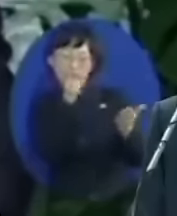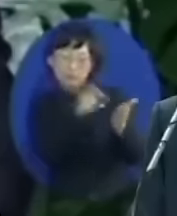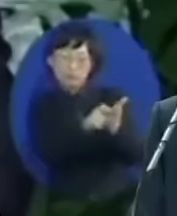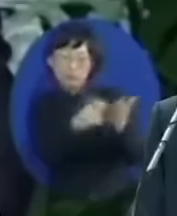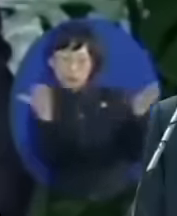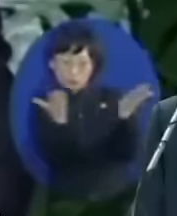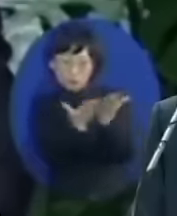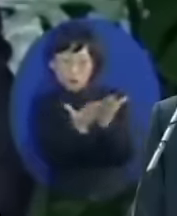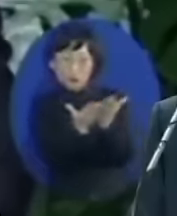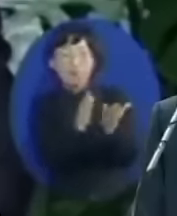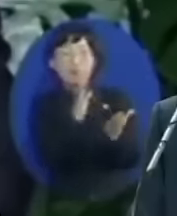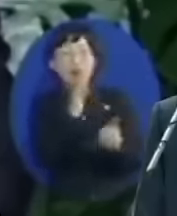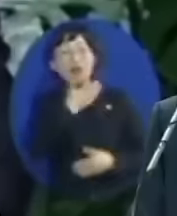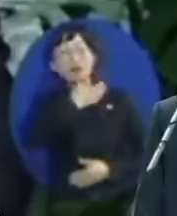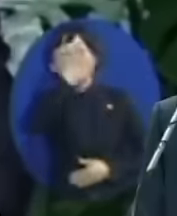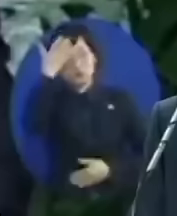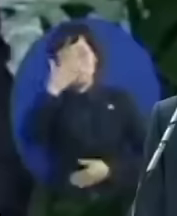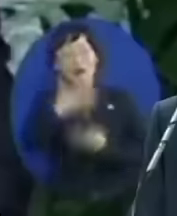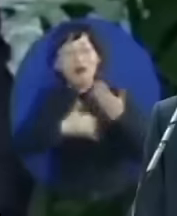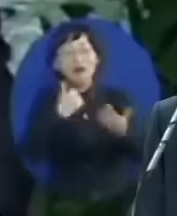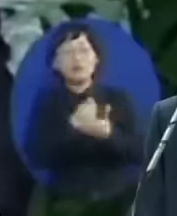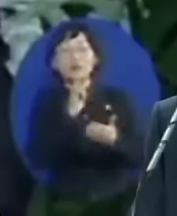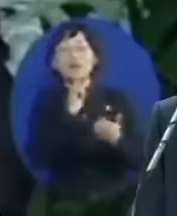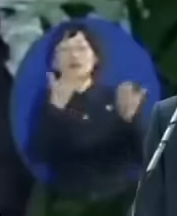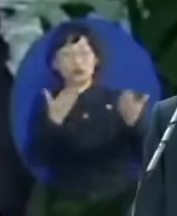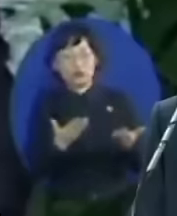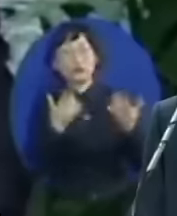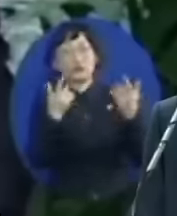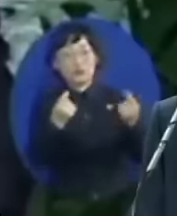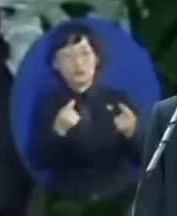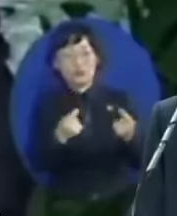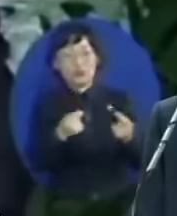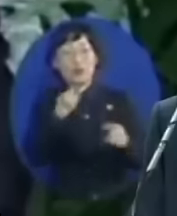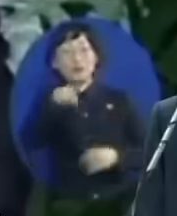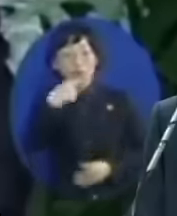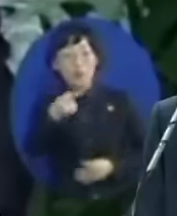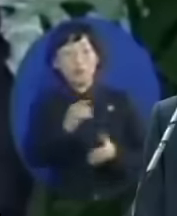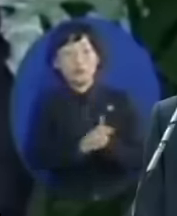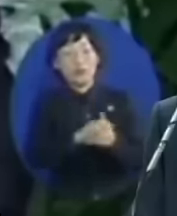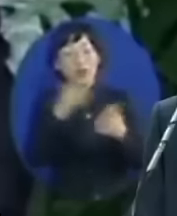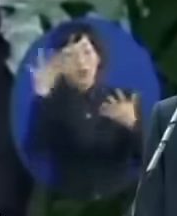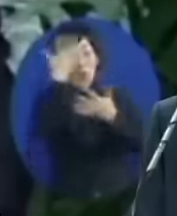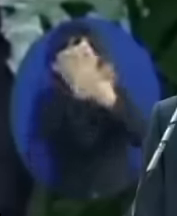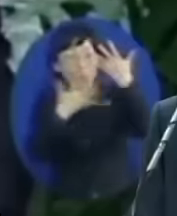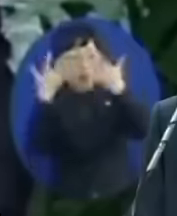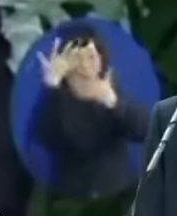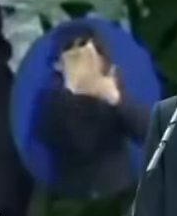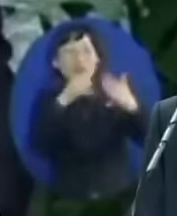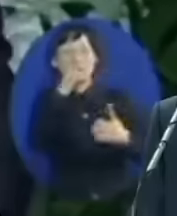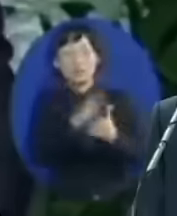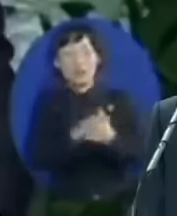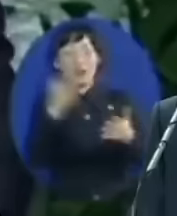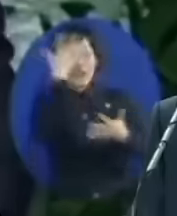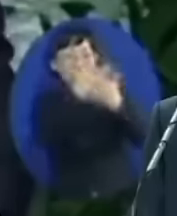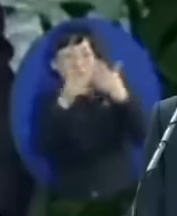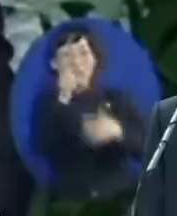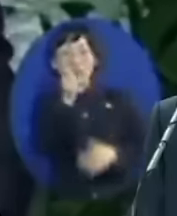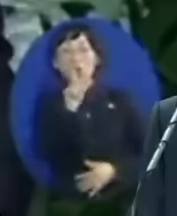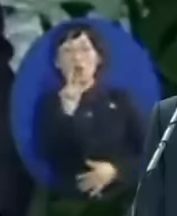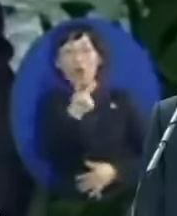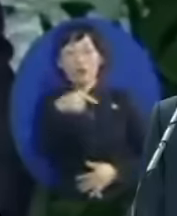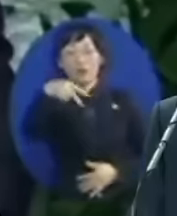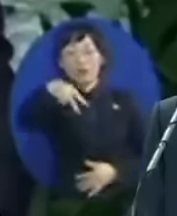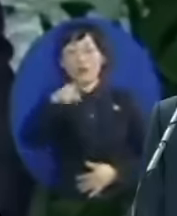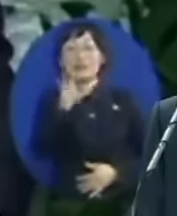그 꿈은 진실로 하나님이 계시한 꿈인 것입니다. 그 다음에 환상이 있습니다. 환상은 자지도